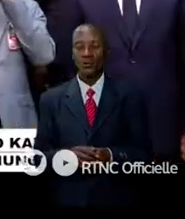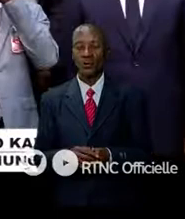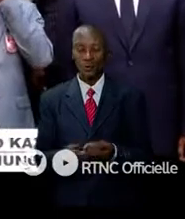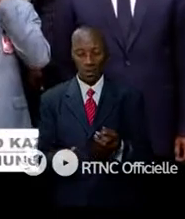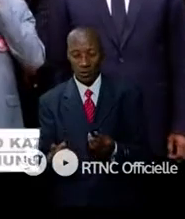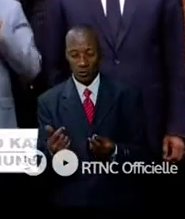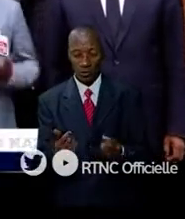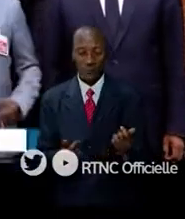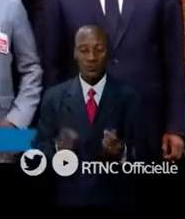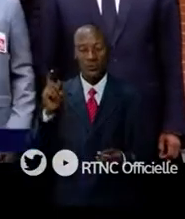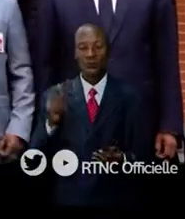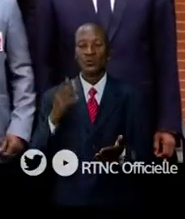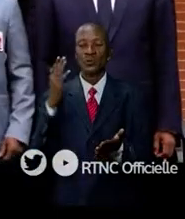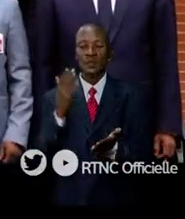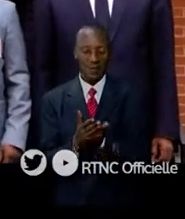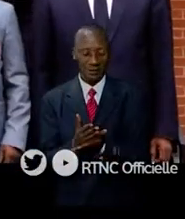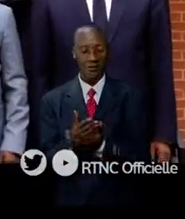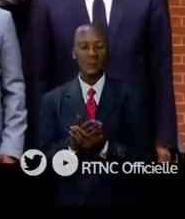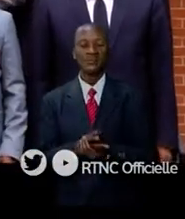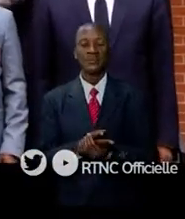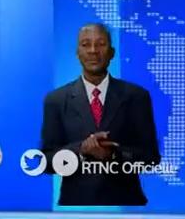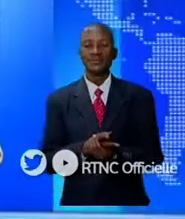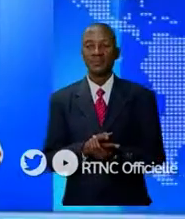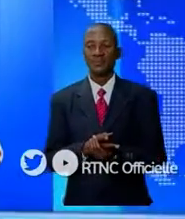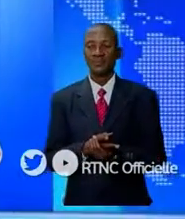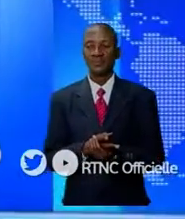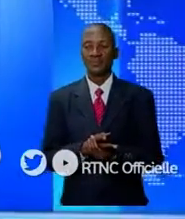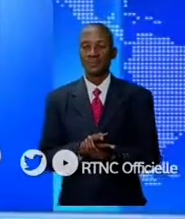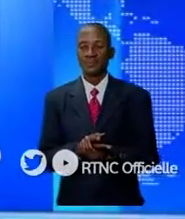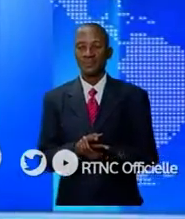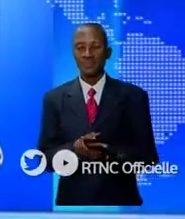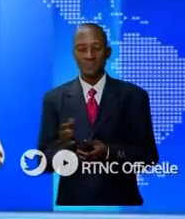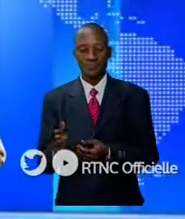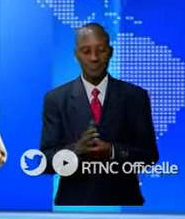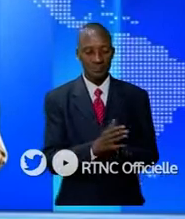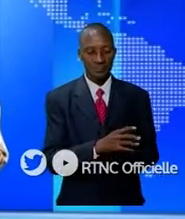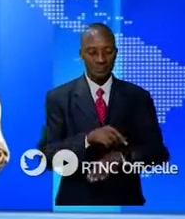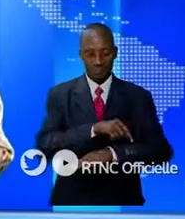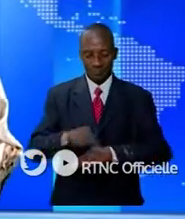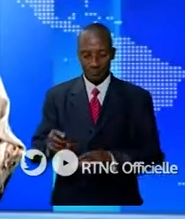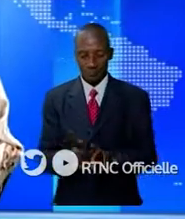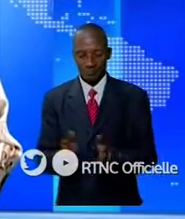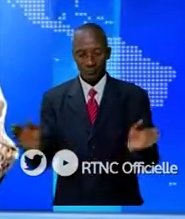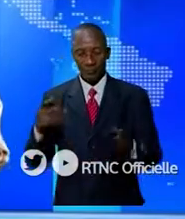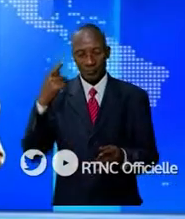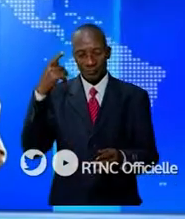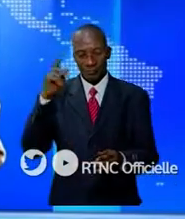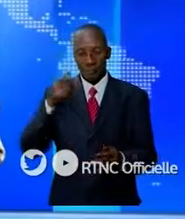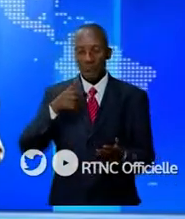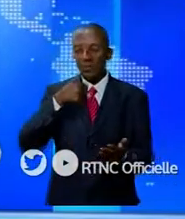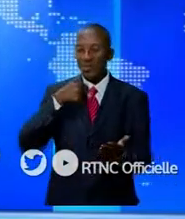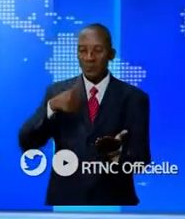corruption ou d'une infraction y assimilée. Et la Direction générale des impôts invite les